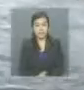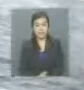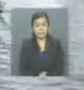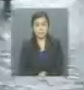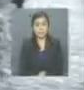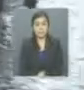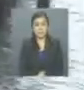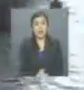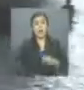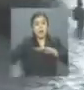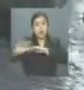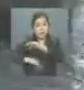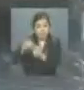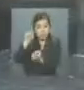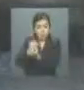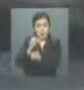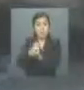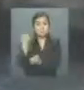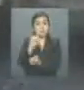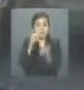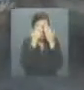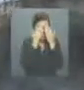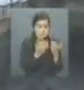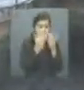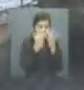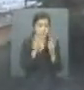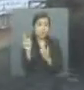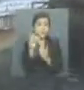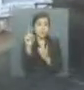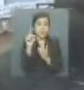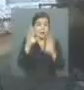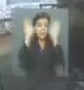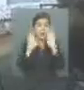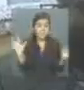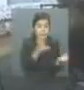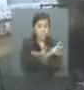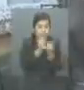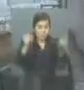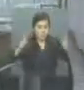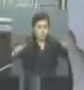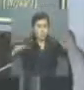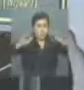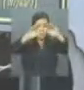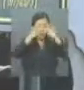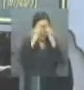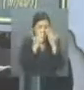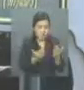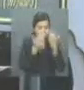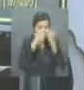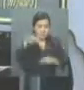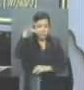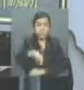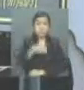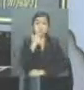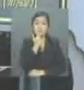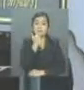หลักฐานแห่งความศรัทธาของอิสลามิกชนฉายผ่านความเรียบง่ายของมัสยิดกูตินอิสลามในย่านตึกแดงใกล้วัดอนงคาร